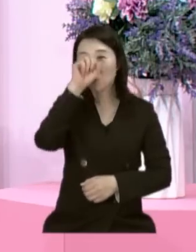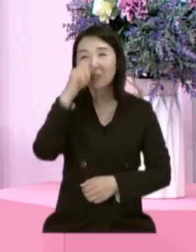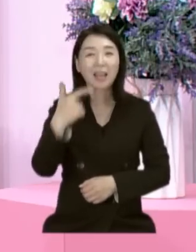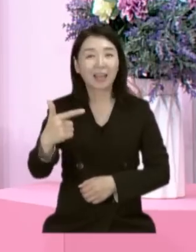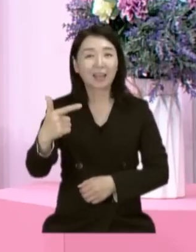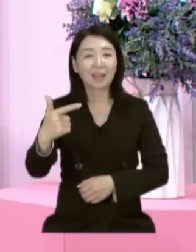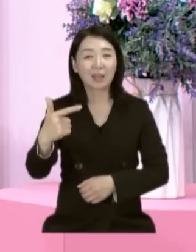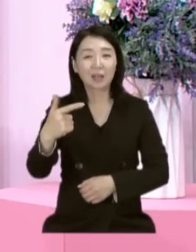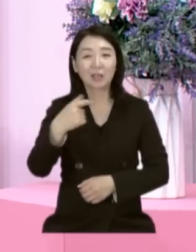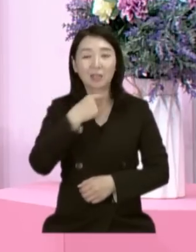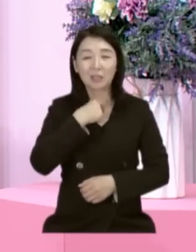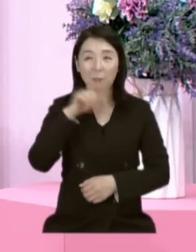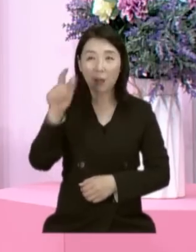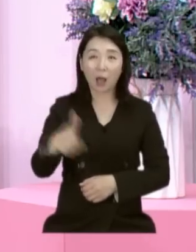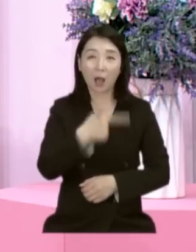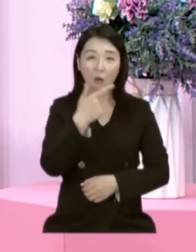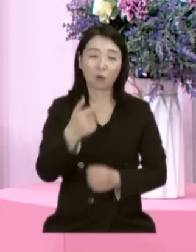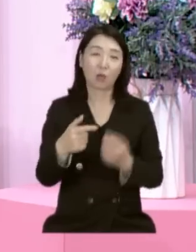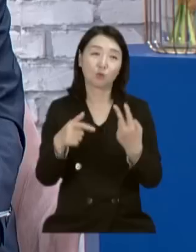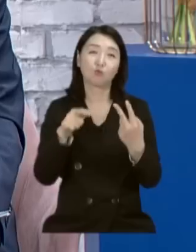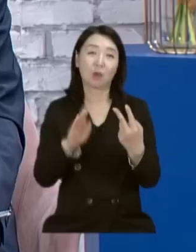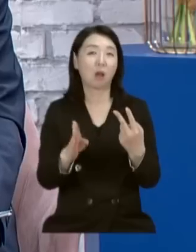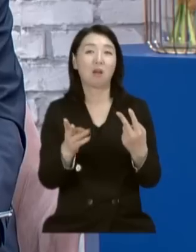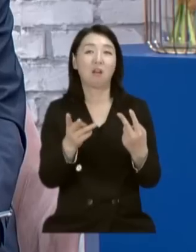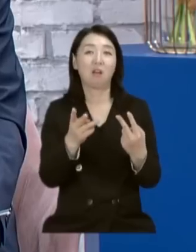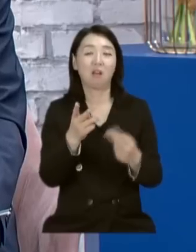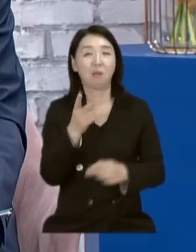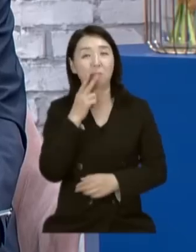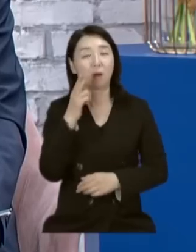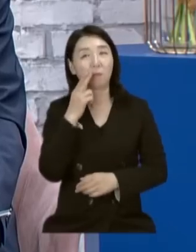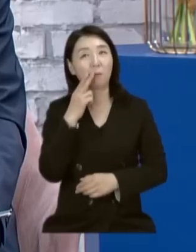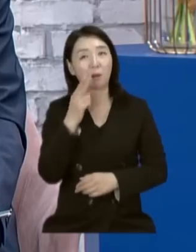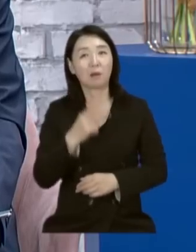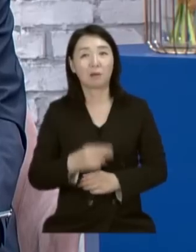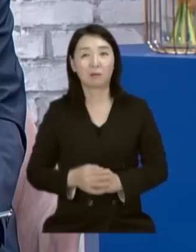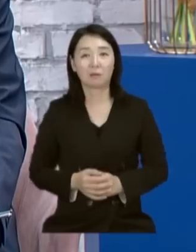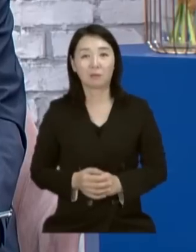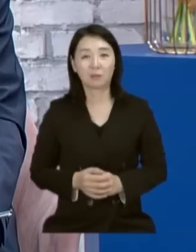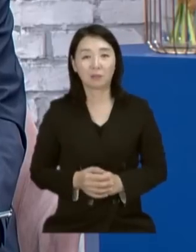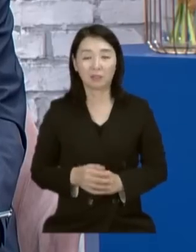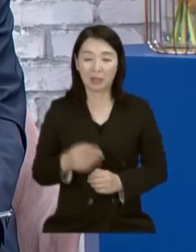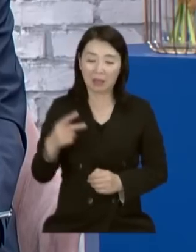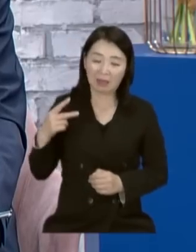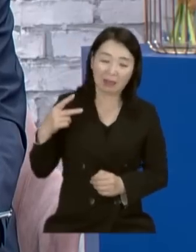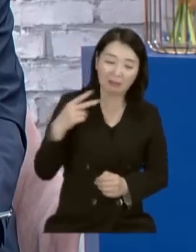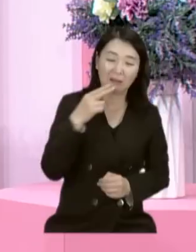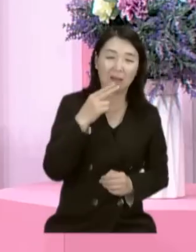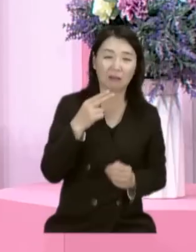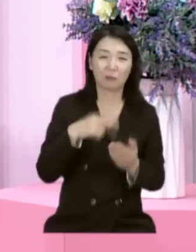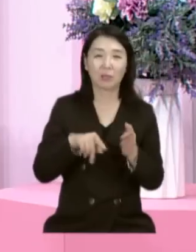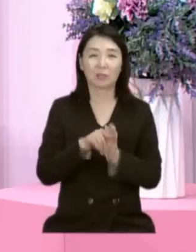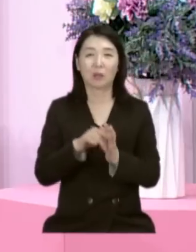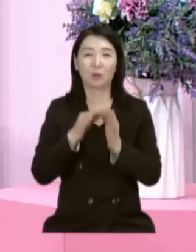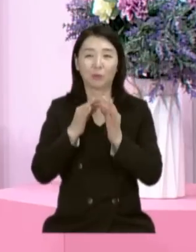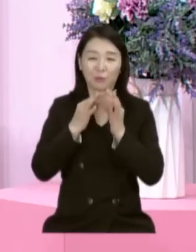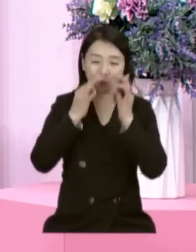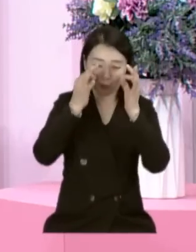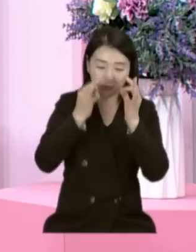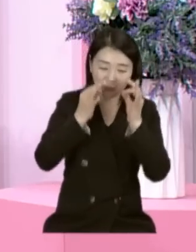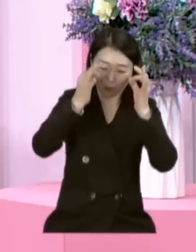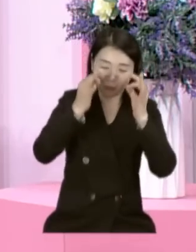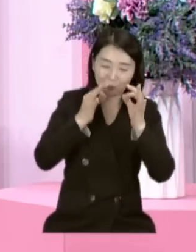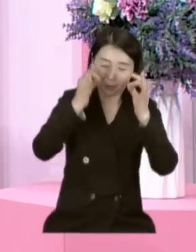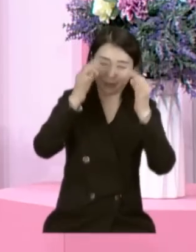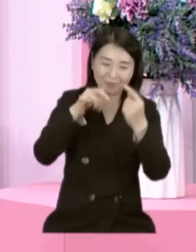좋다, 담배를 하루에 한 두 갑 정도 피웠으니까 많이 피셨다. 그래서 그걸 끊어보려고 뭐 몇 차례